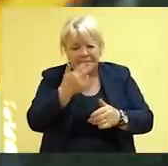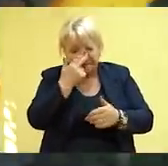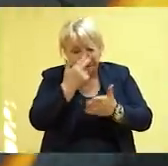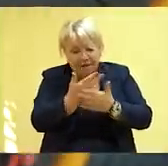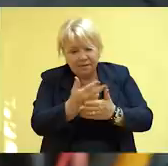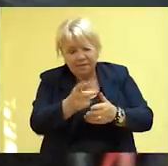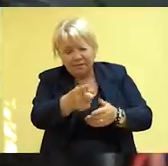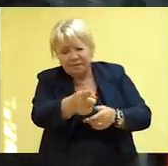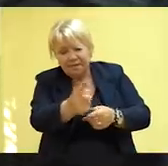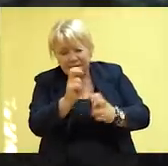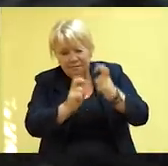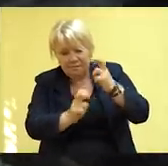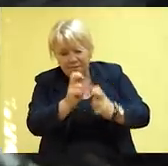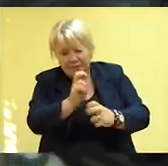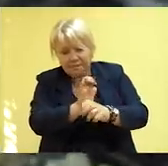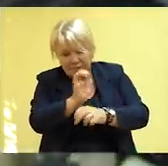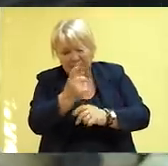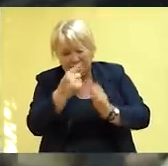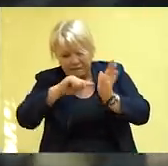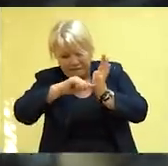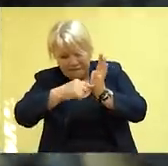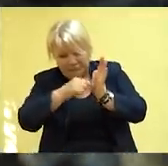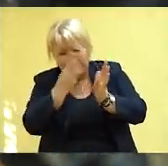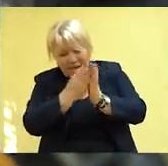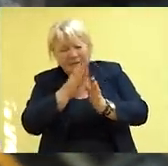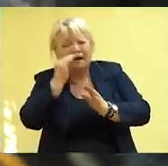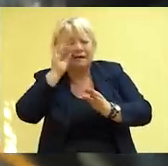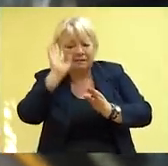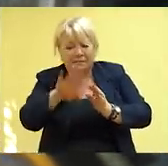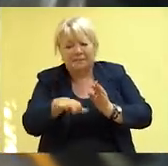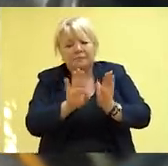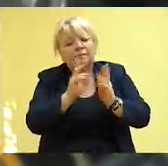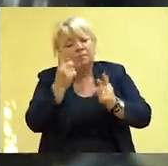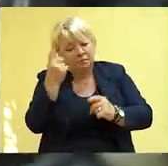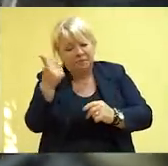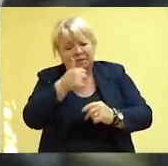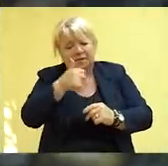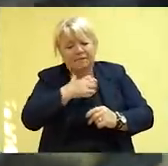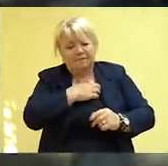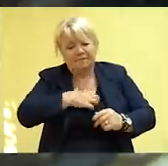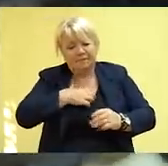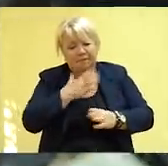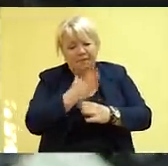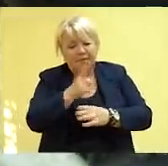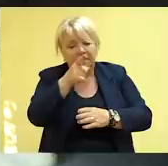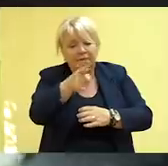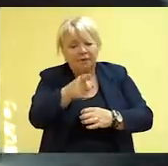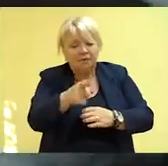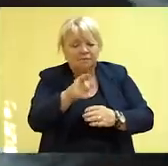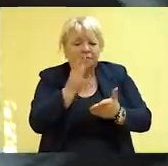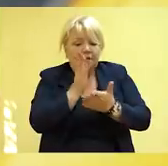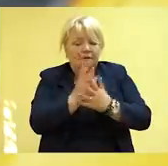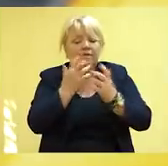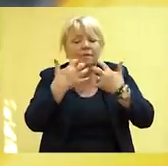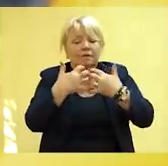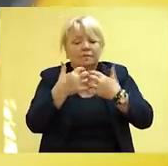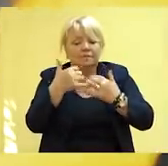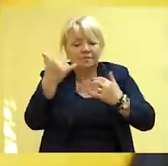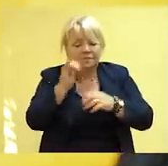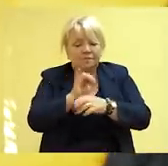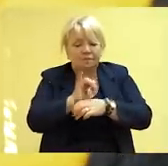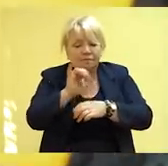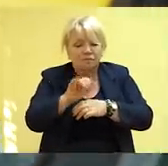აი ამას უყურეთ, მო. ქარხნული. აკი რაღაც დილკა აქვს, მაგრამ მაგას ყურადღება არ მიაქვს, რომ კიტოქში ქარხნულია, ორიგინალი არის, მო. რა